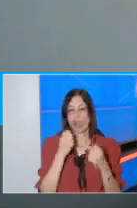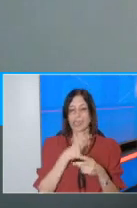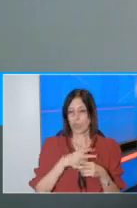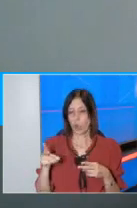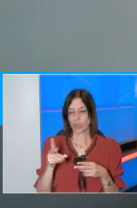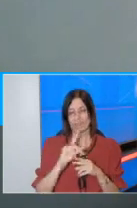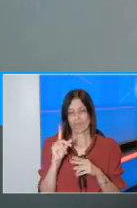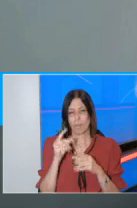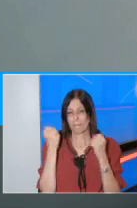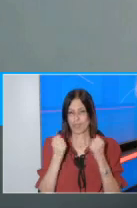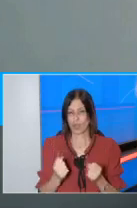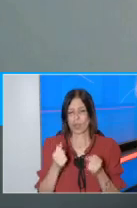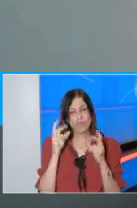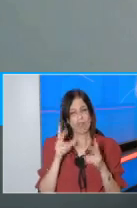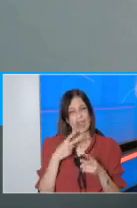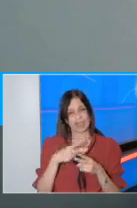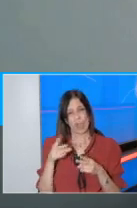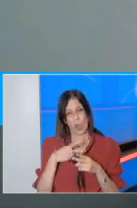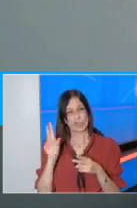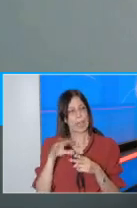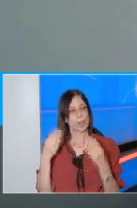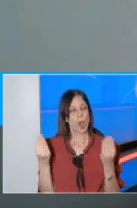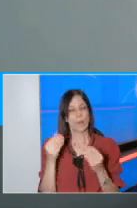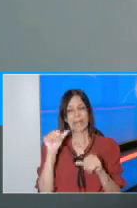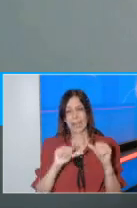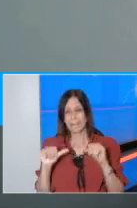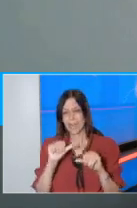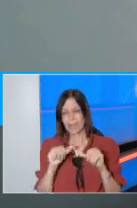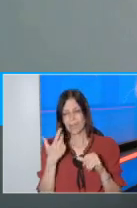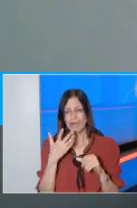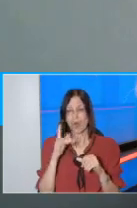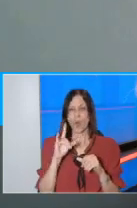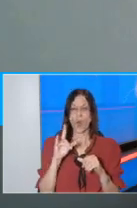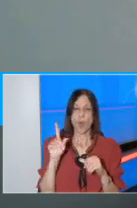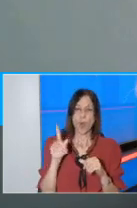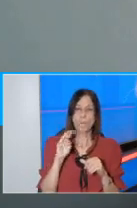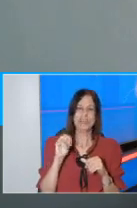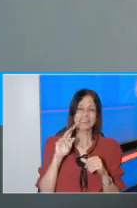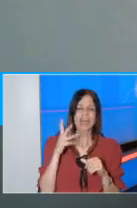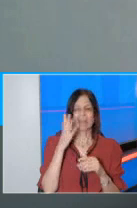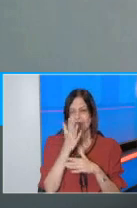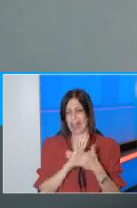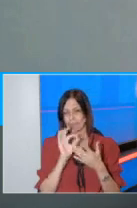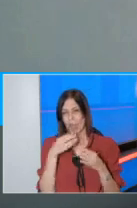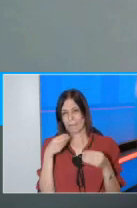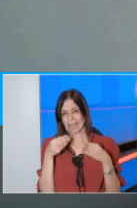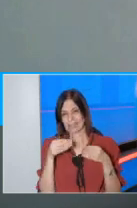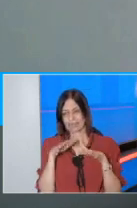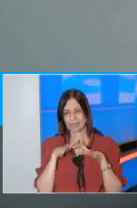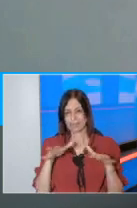ספק אם אפשר יהיה באמת לנקות את כולו, גם של החומרים הכימיים, החומצה השנקתית וכולי, וגם של חלקיקי הפלסטיק